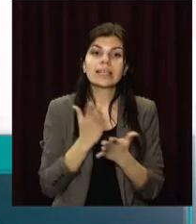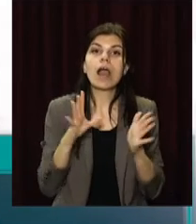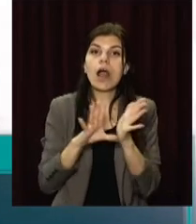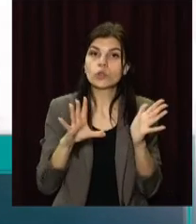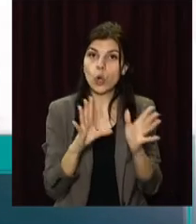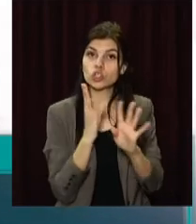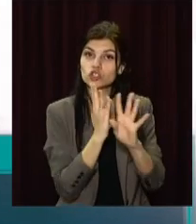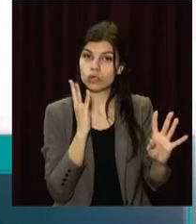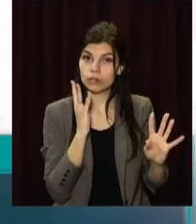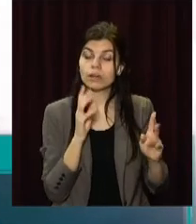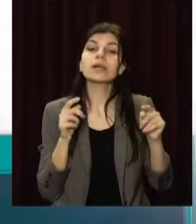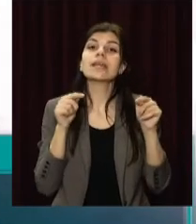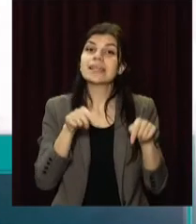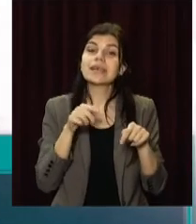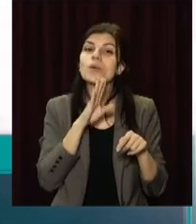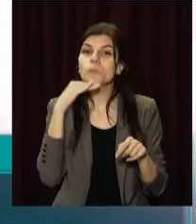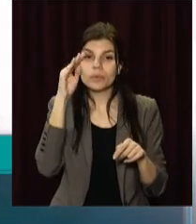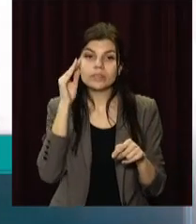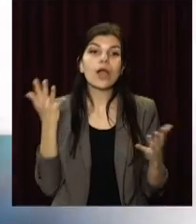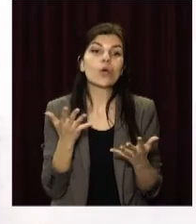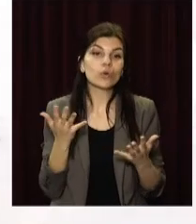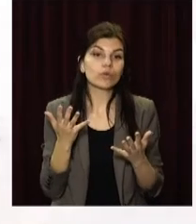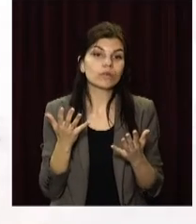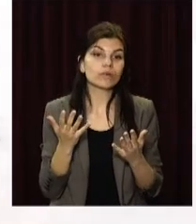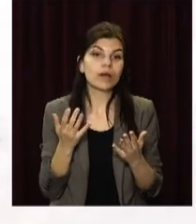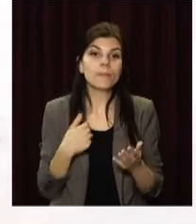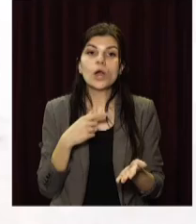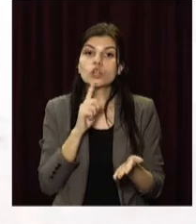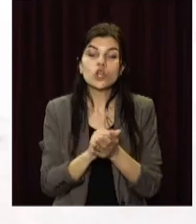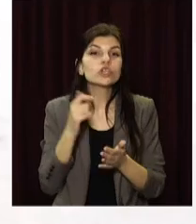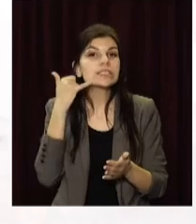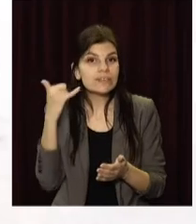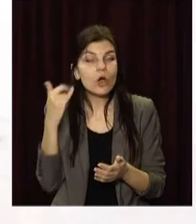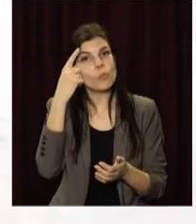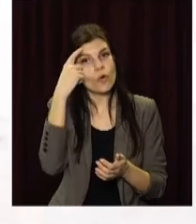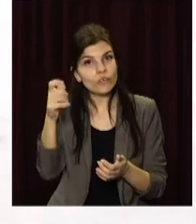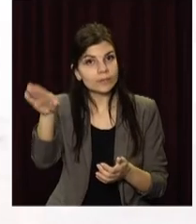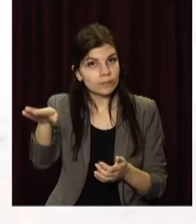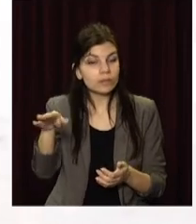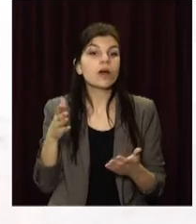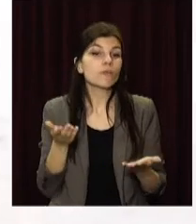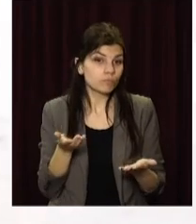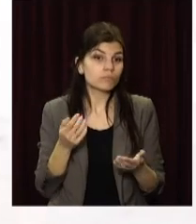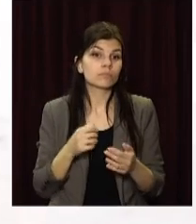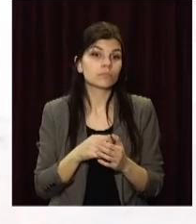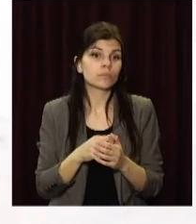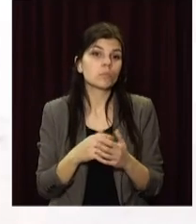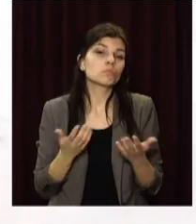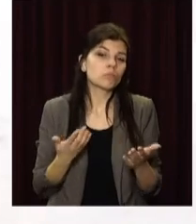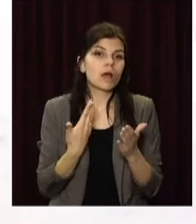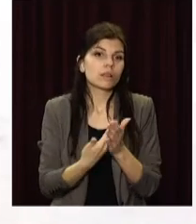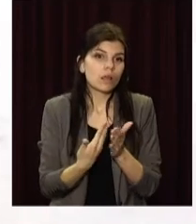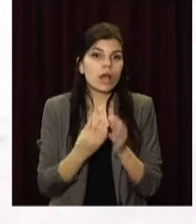електронній черзі, і таким батькам, котрі ми повинні зателефонувати і повідомити, ну, наразі